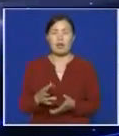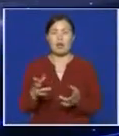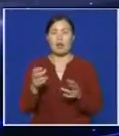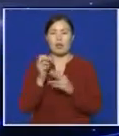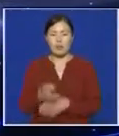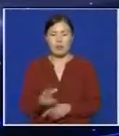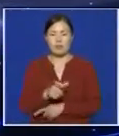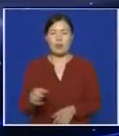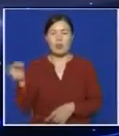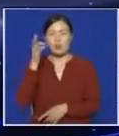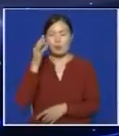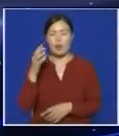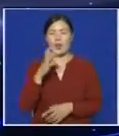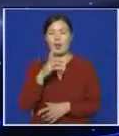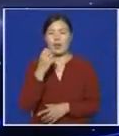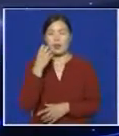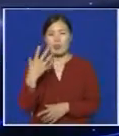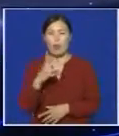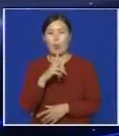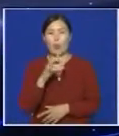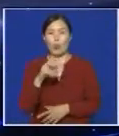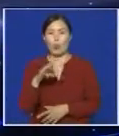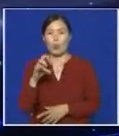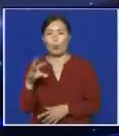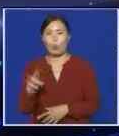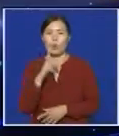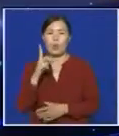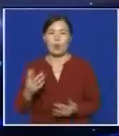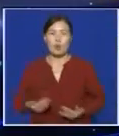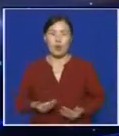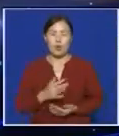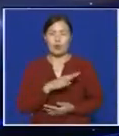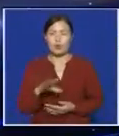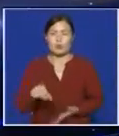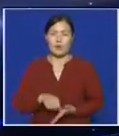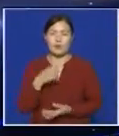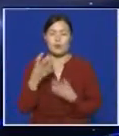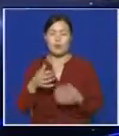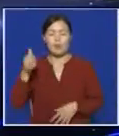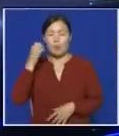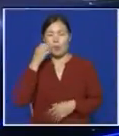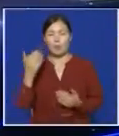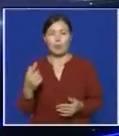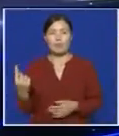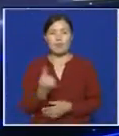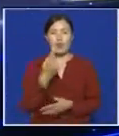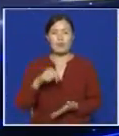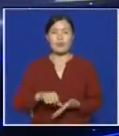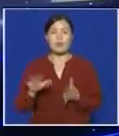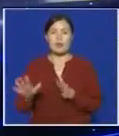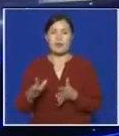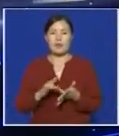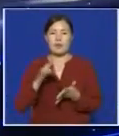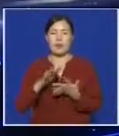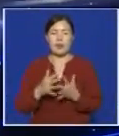региона и представители этнокультурных объединений, жители и молодежь аксакалы возложили цветы памятнику первого председателя